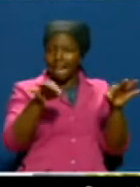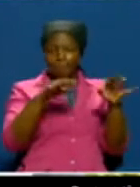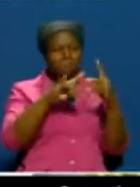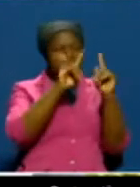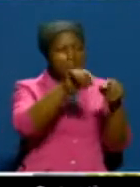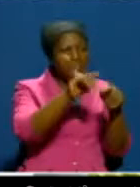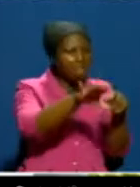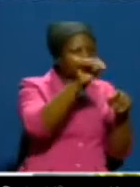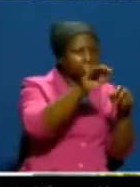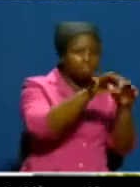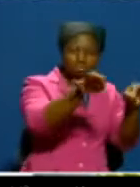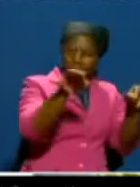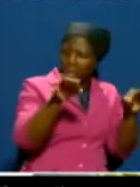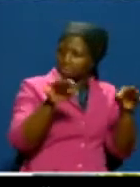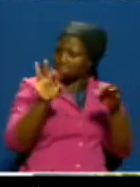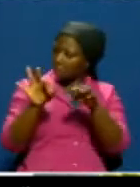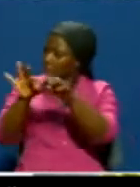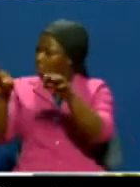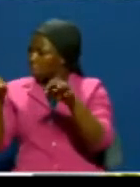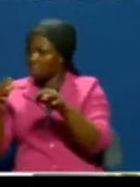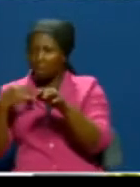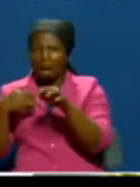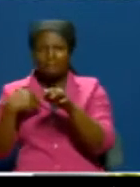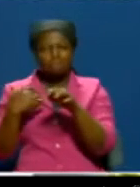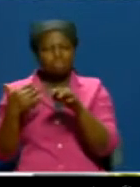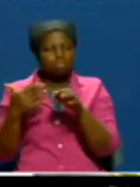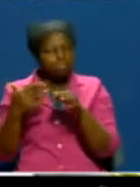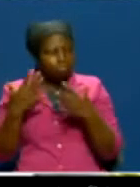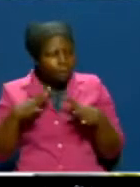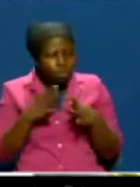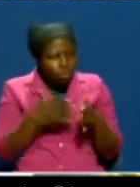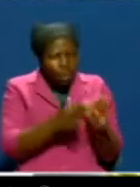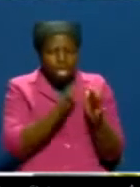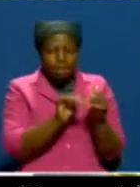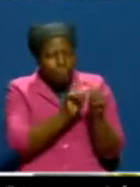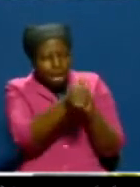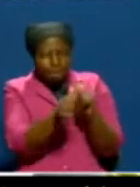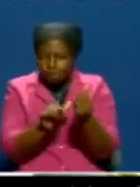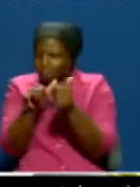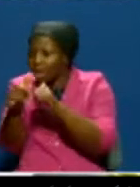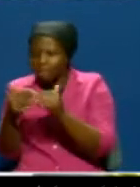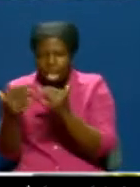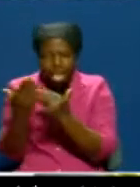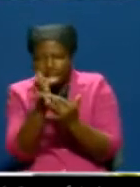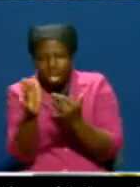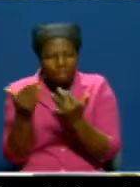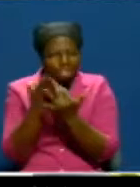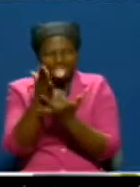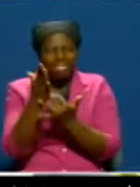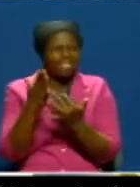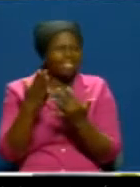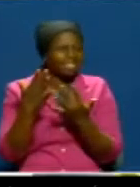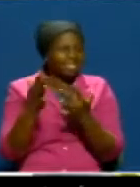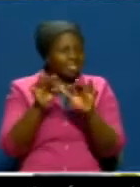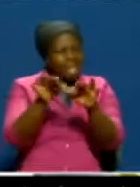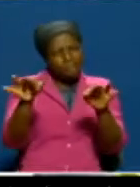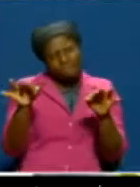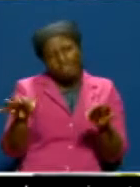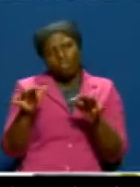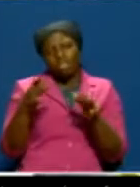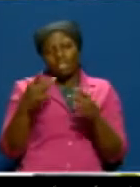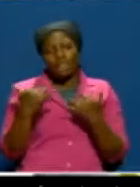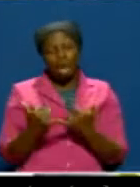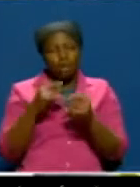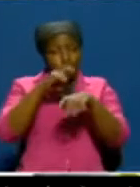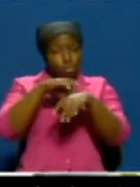kingine unakuta kuna njia zile za watu. Unakuta watu wanapita katikati ama upita katikati ya uwanja. Sasa siku ya mechi